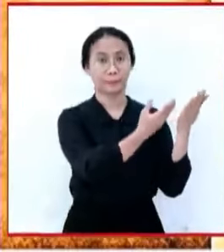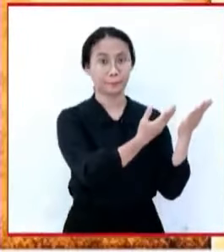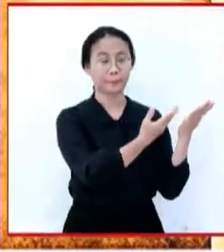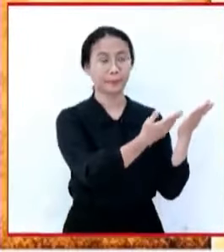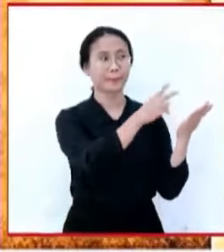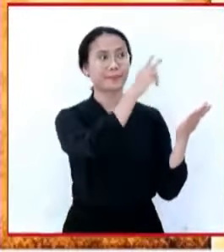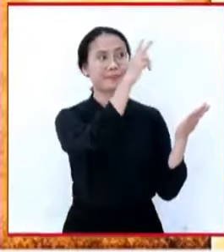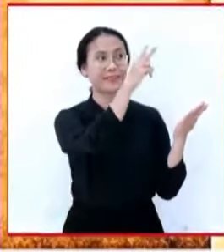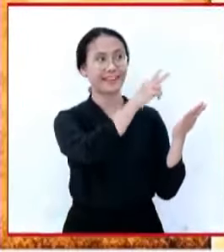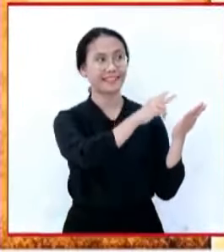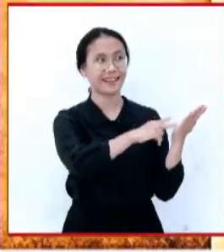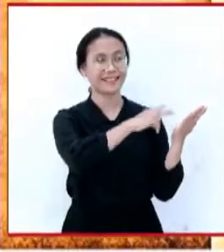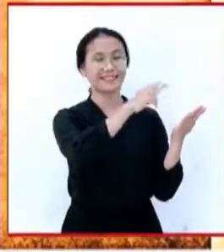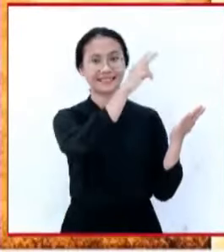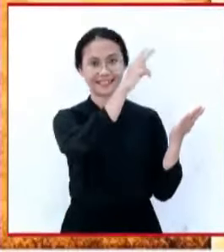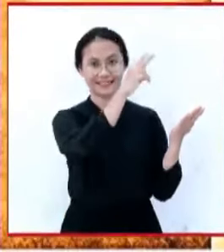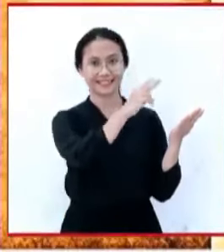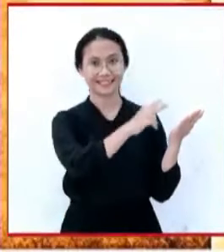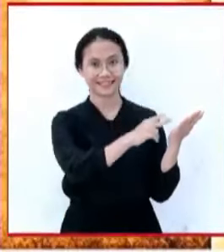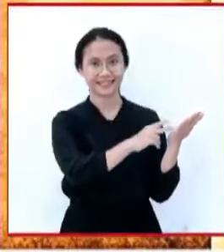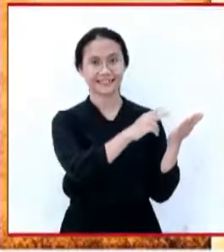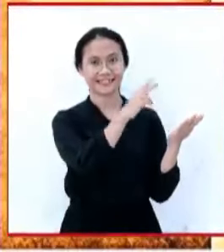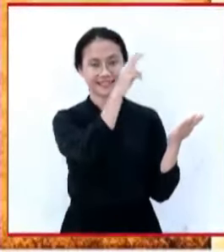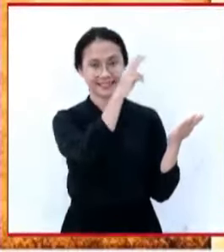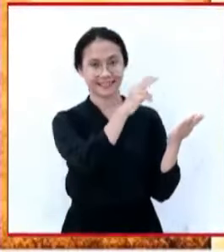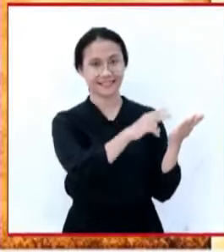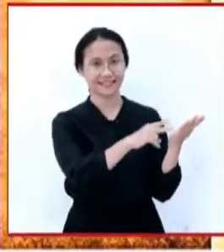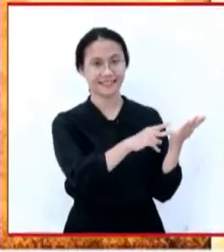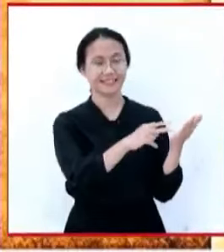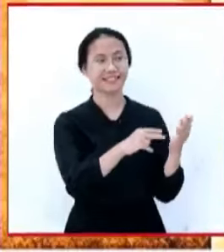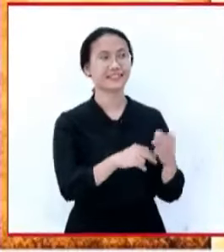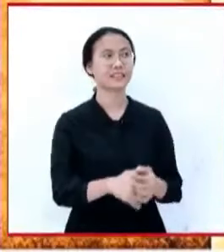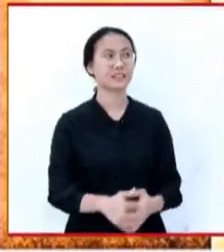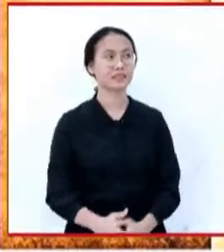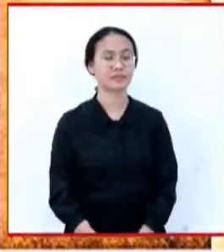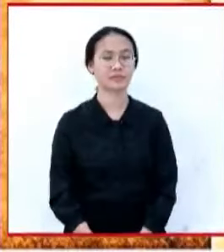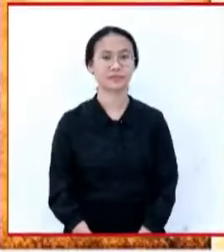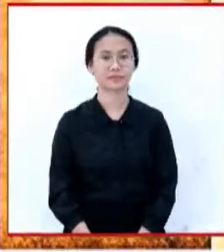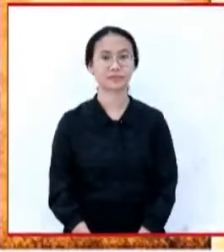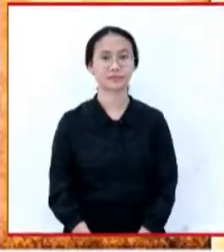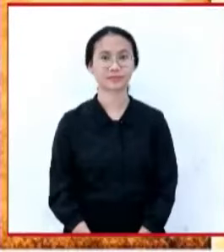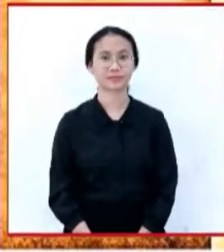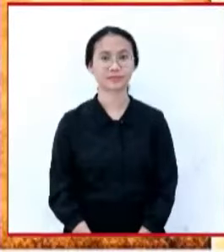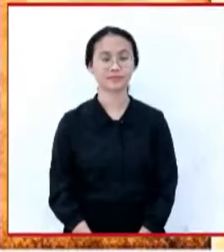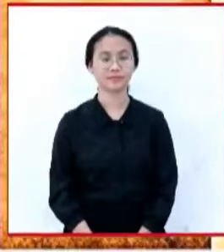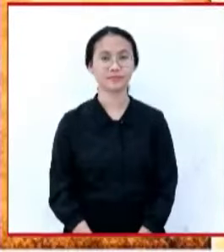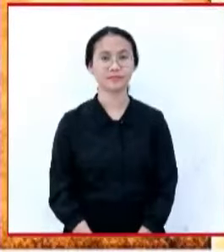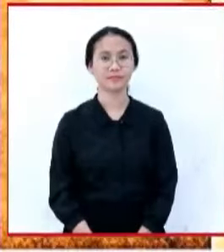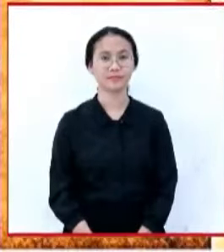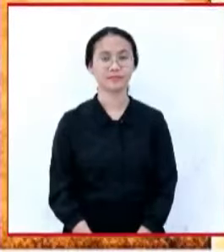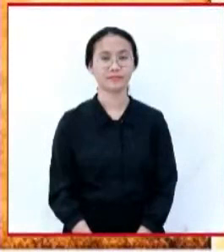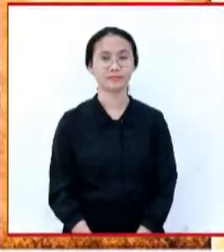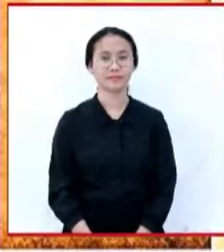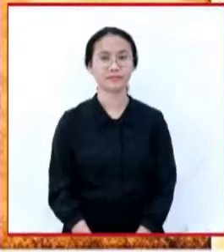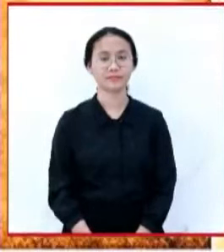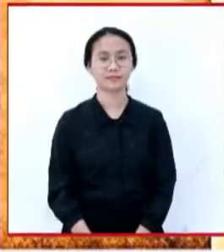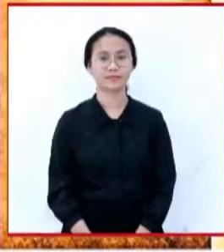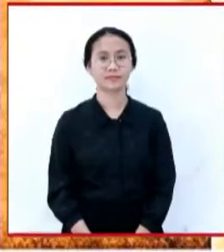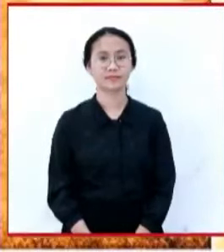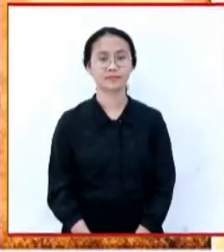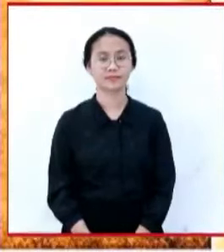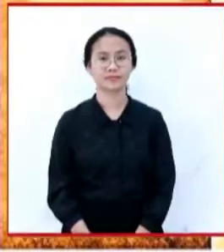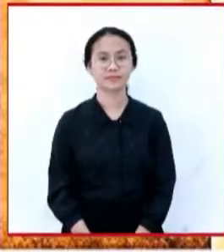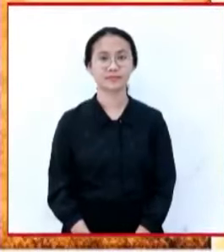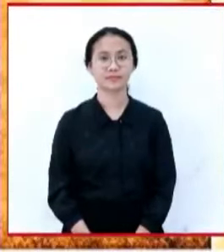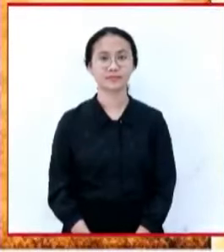lorong yang tinggi dan lebar kami berjalan melewati terowongan yang penuh teka-teki dan ketika kami muncul di bagian